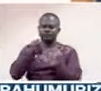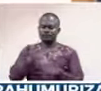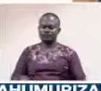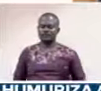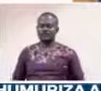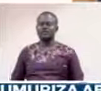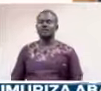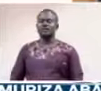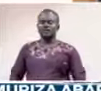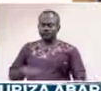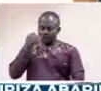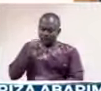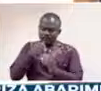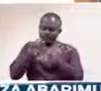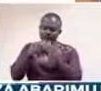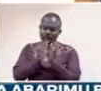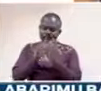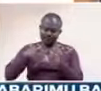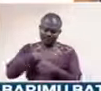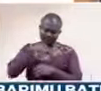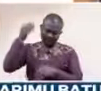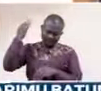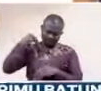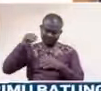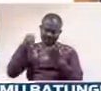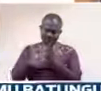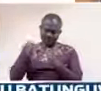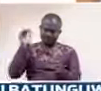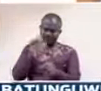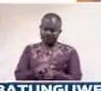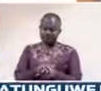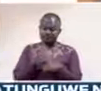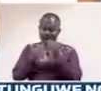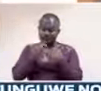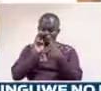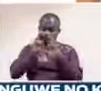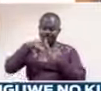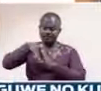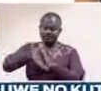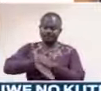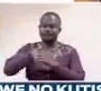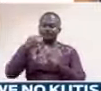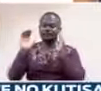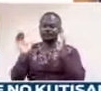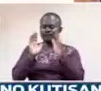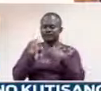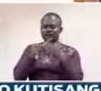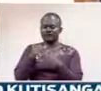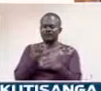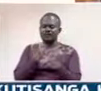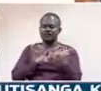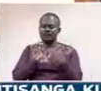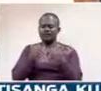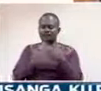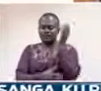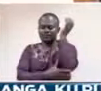Nukurikirana amateka y'akarere kacu, twari muri za rwaserera nyinshi, buri uzarebe na no gusubira inyuma mu bipimo byo gukura abaturage mu